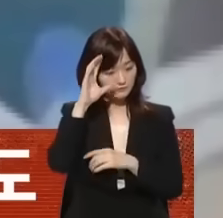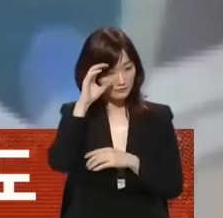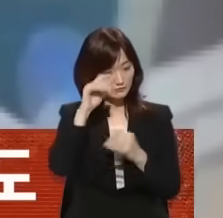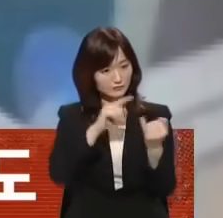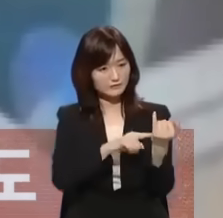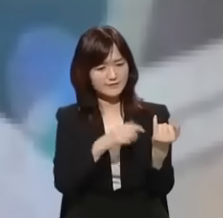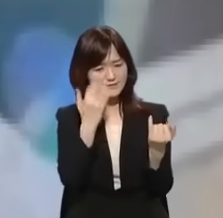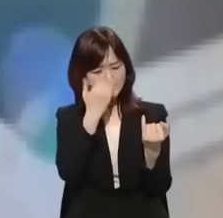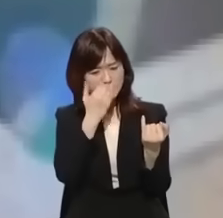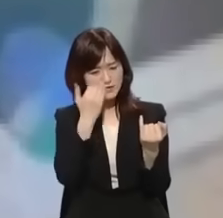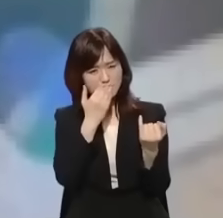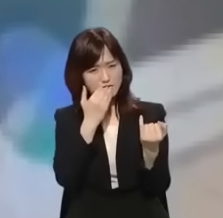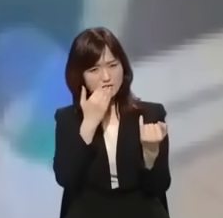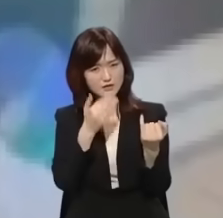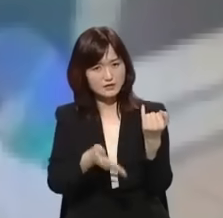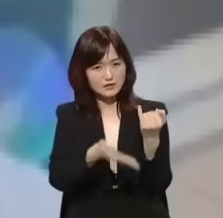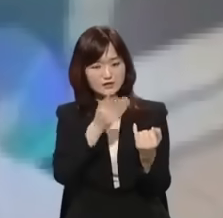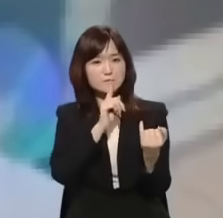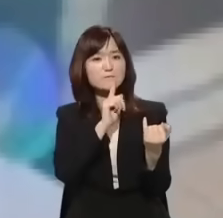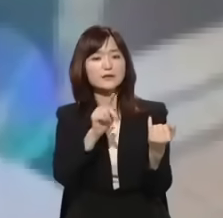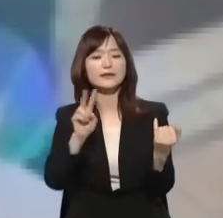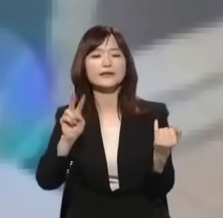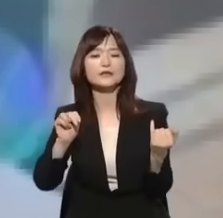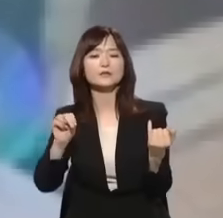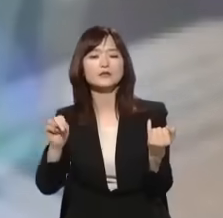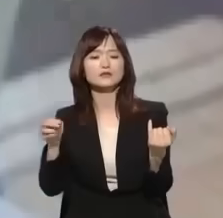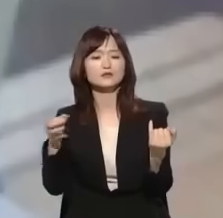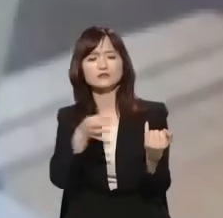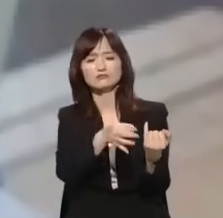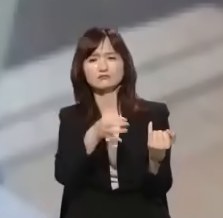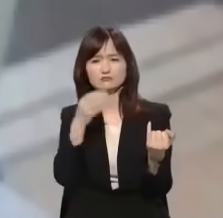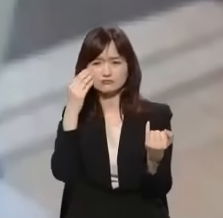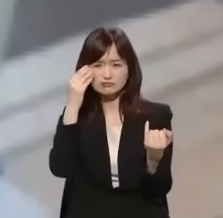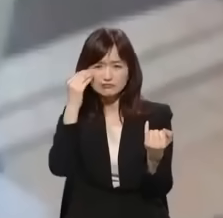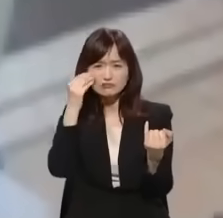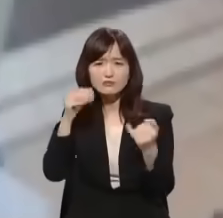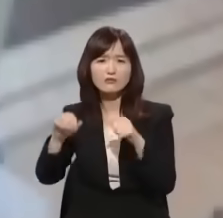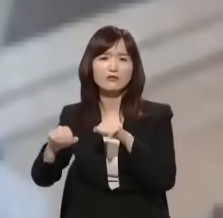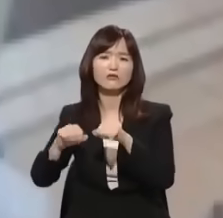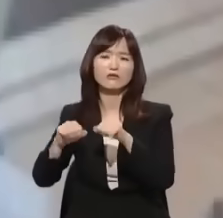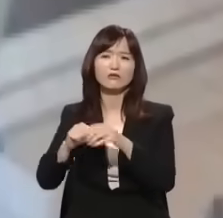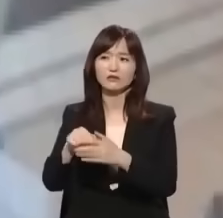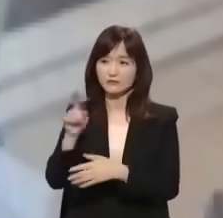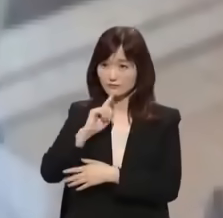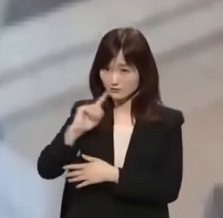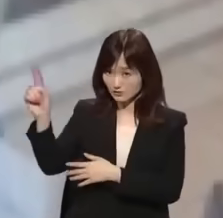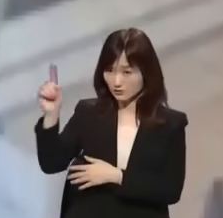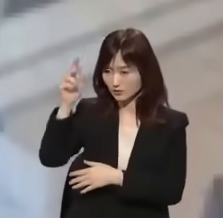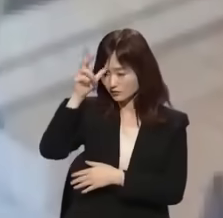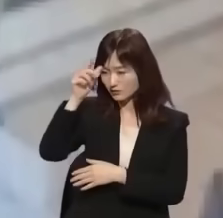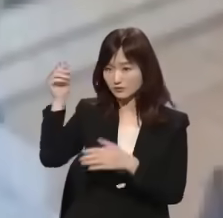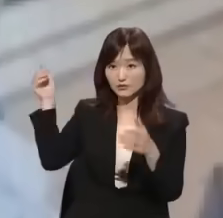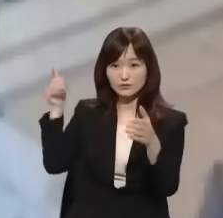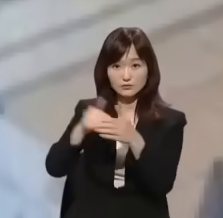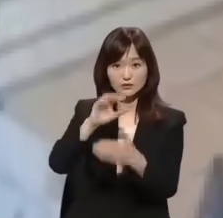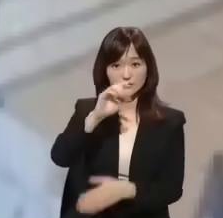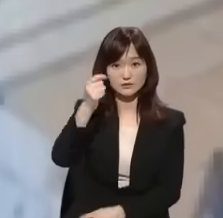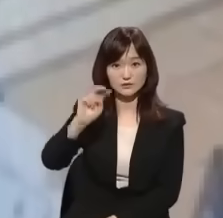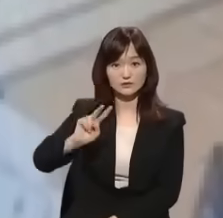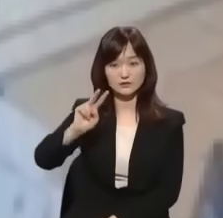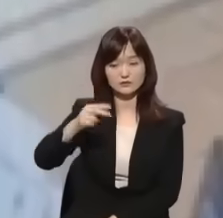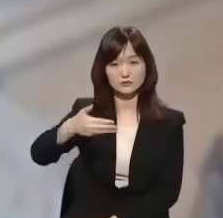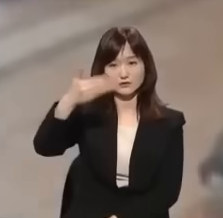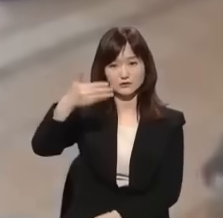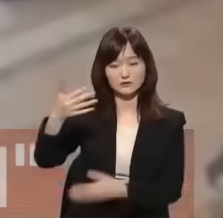성희롱적인 언행을 하면서 2만 원을 주는 등 굉장히 좀 이상한 행동을 보였다고 합니다. 이후에 신고받고 출동한 경찰이 이 CCTV 영상을